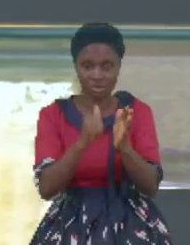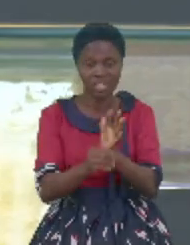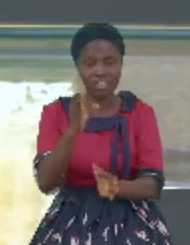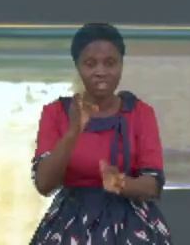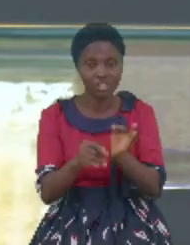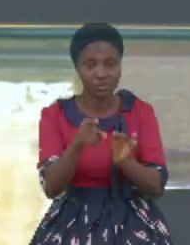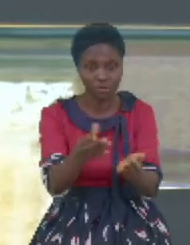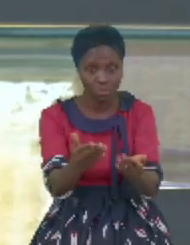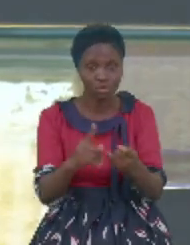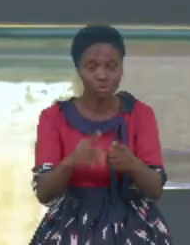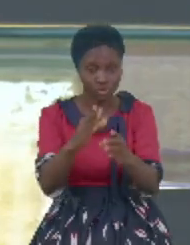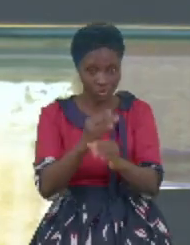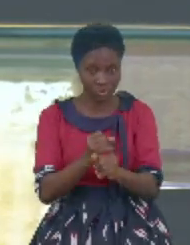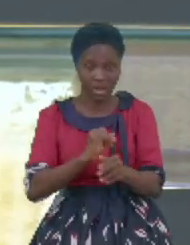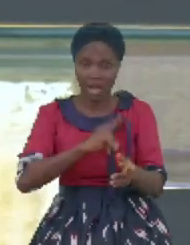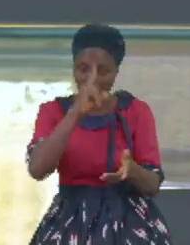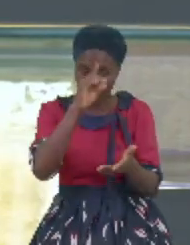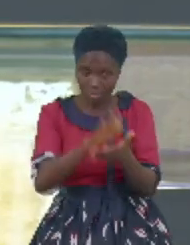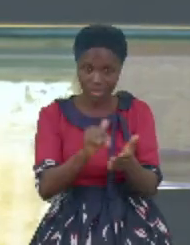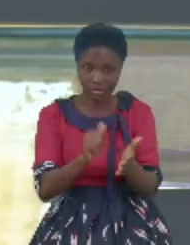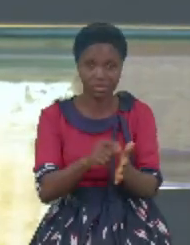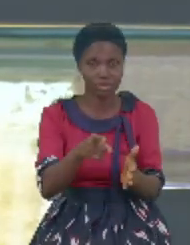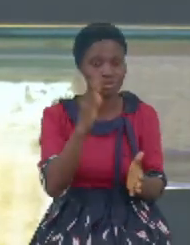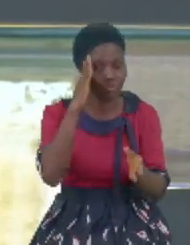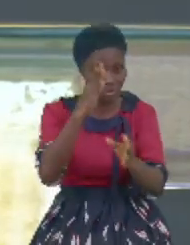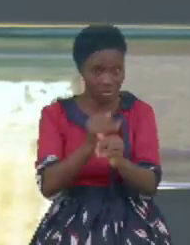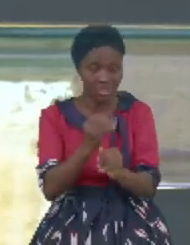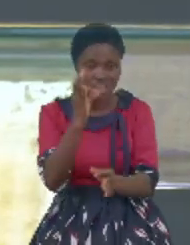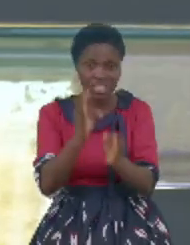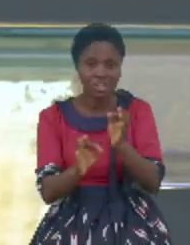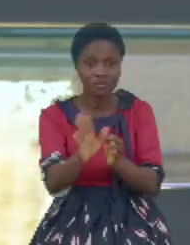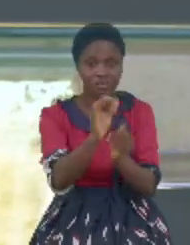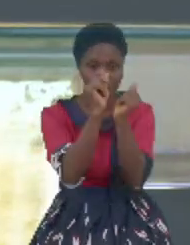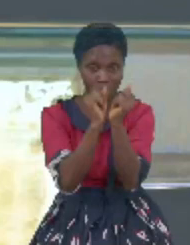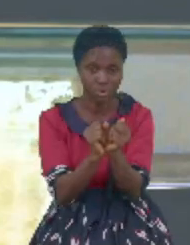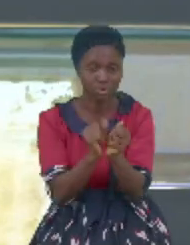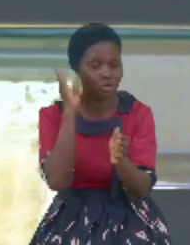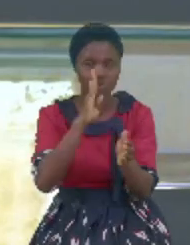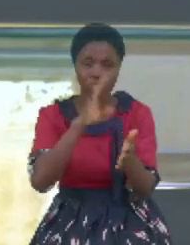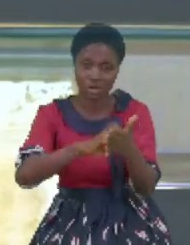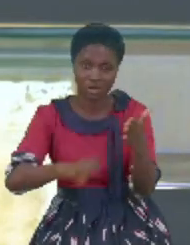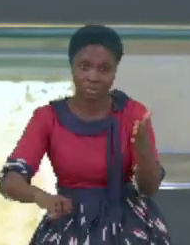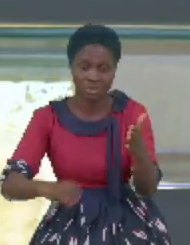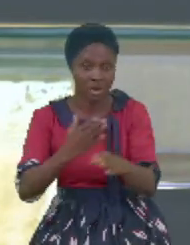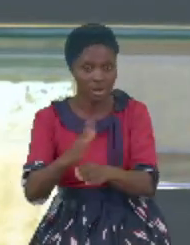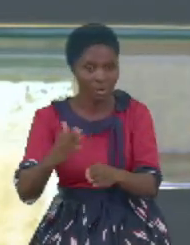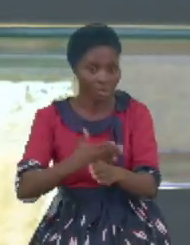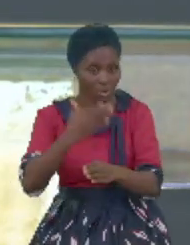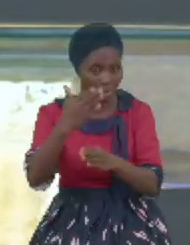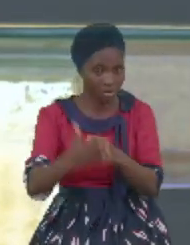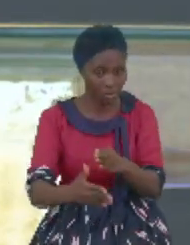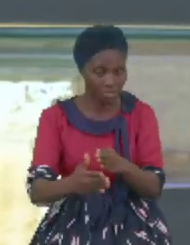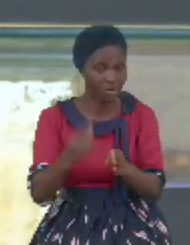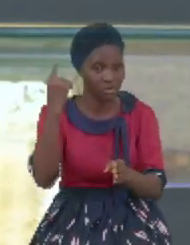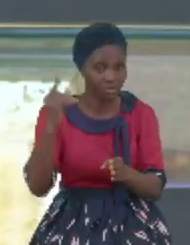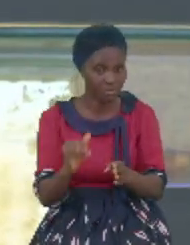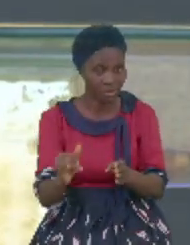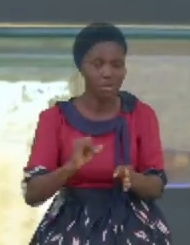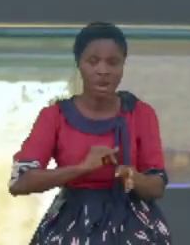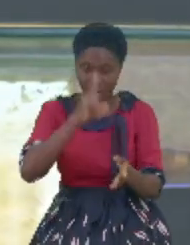vas recevoir, je crois que vous allez recevoir. Et si votre servitude sera totalement ôtée à